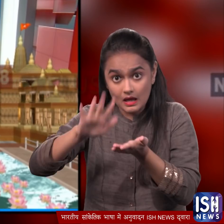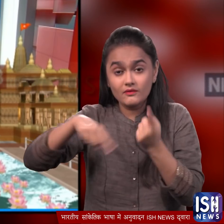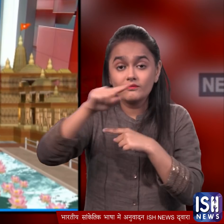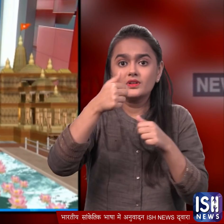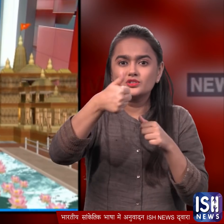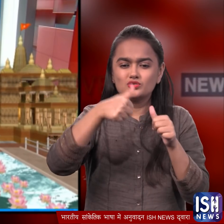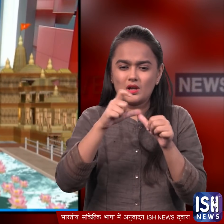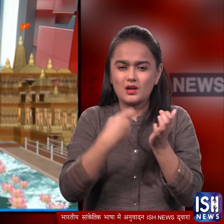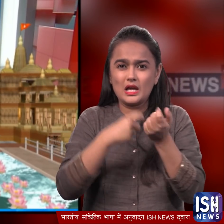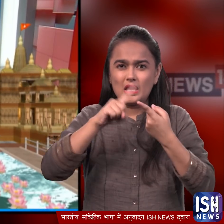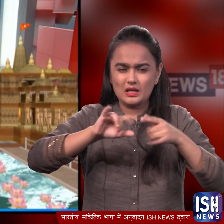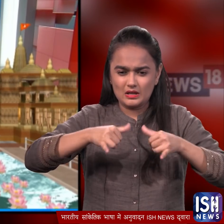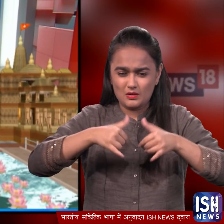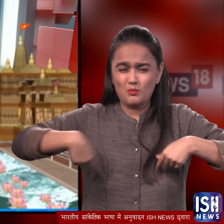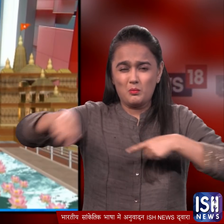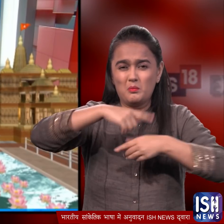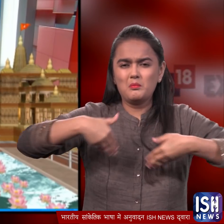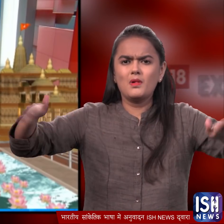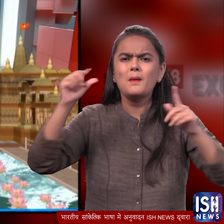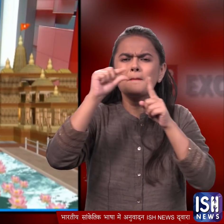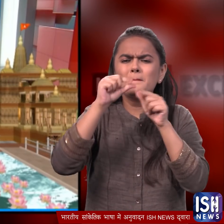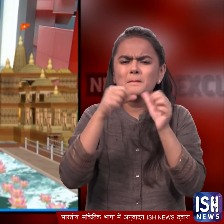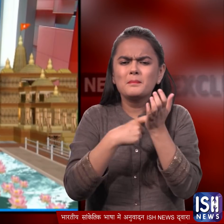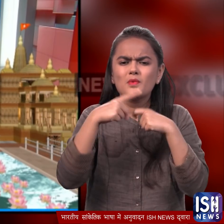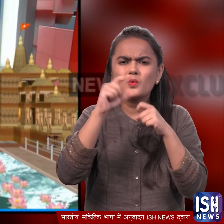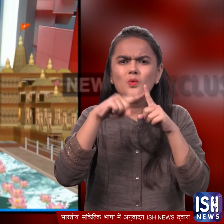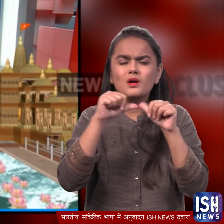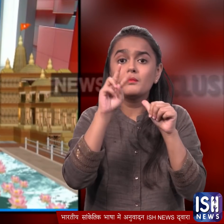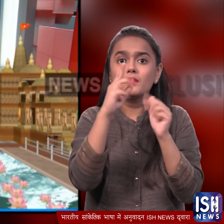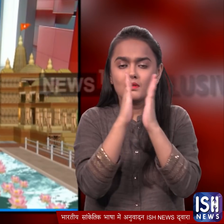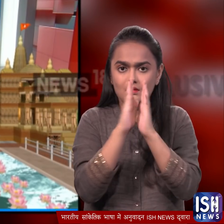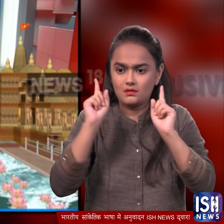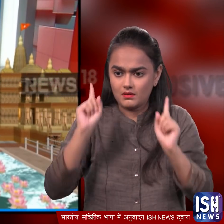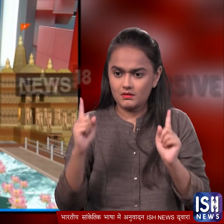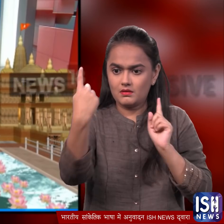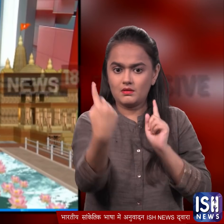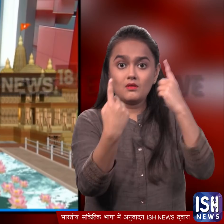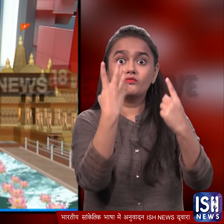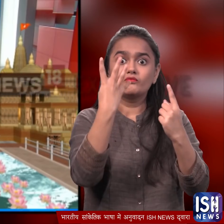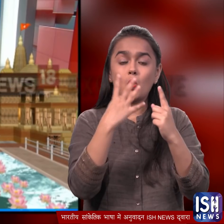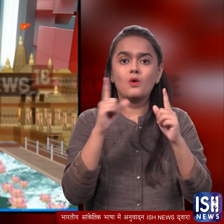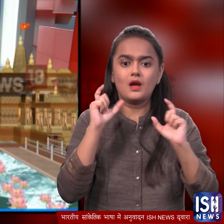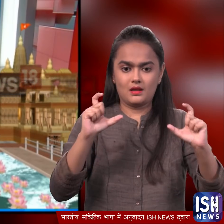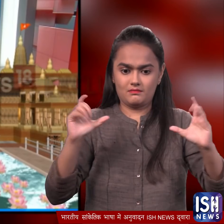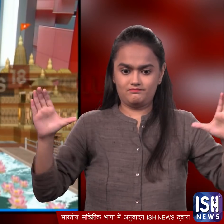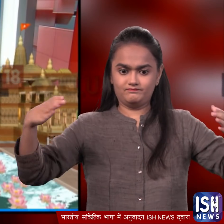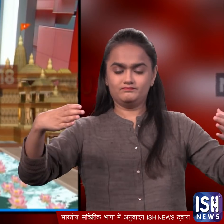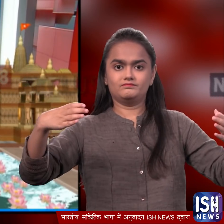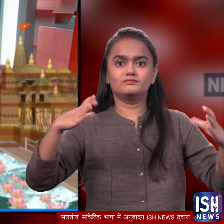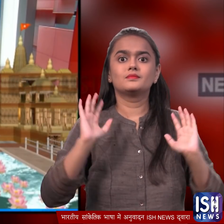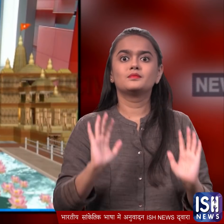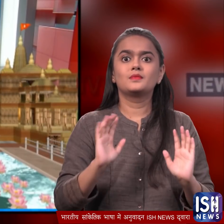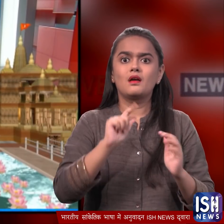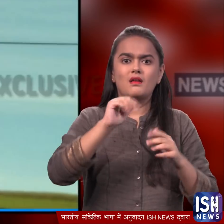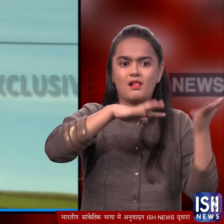परकोटा 6 एकड़ से ज्यादा जमीन में बनाया जाएगा। परकोटा मतलब मंदिर के चारों ओर खड़ी वो दीवारें जो उसे सुरक्षित